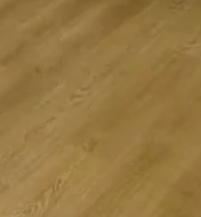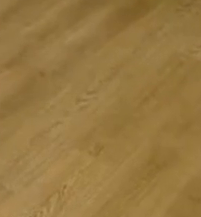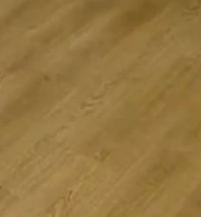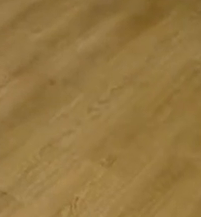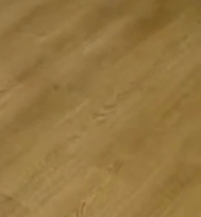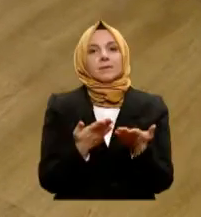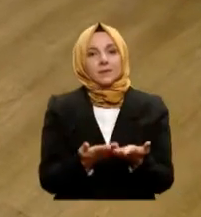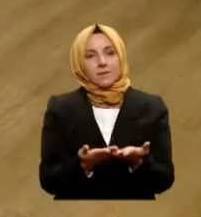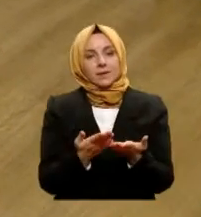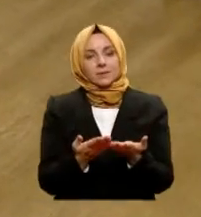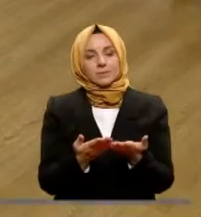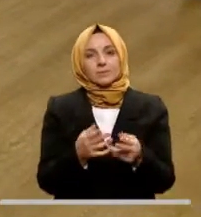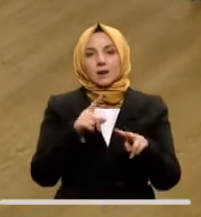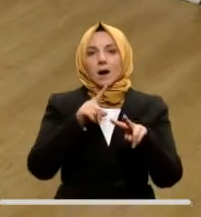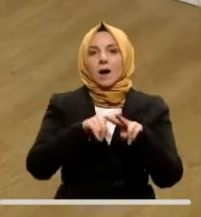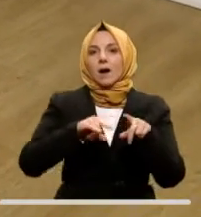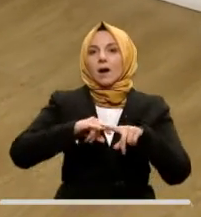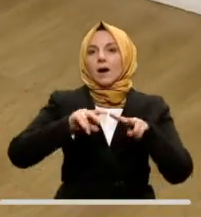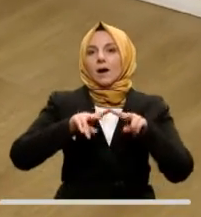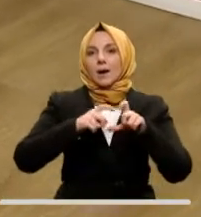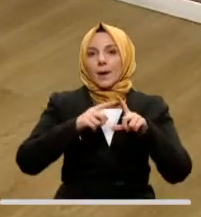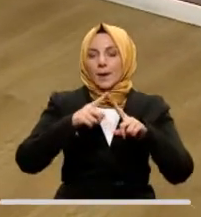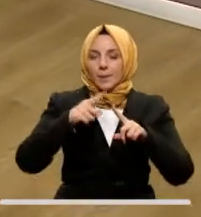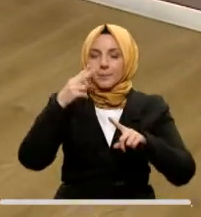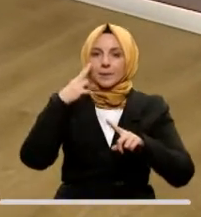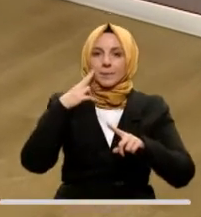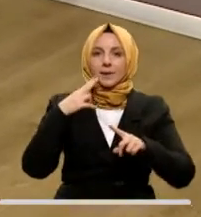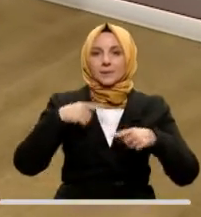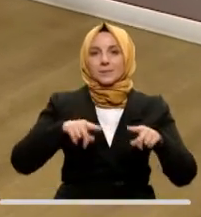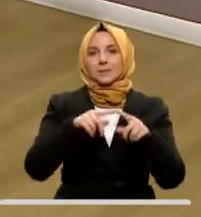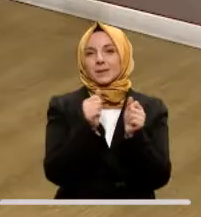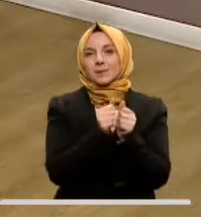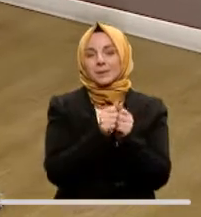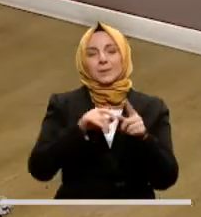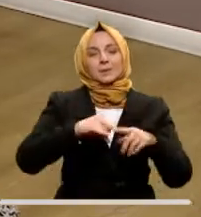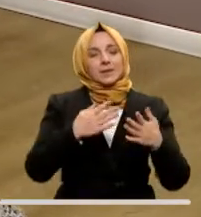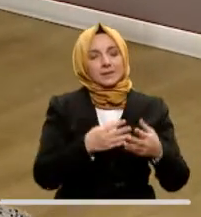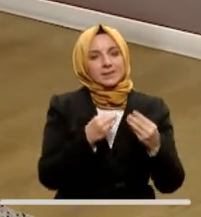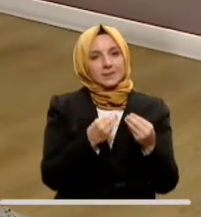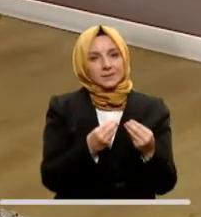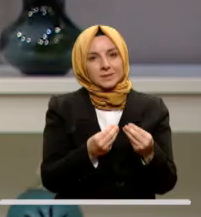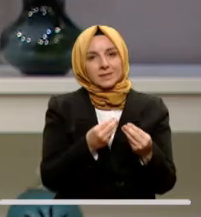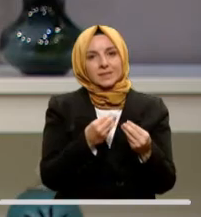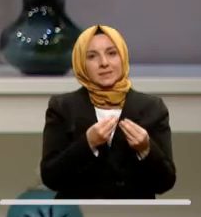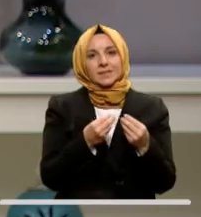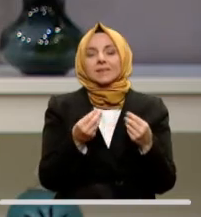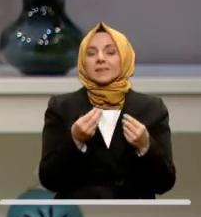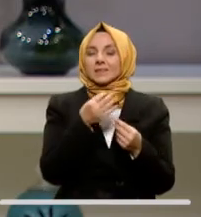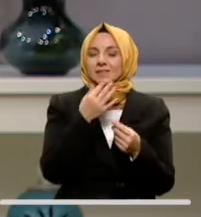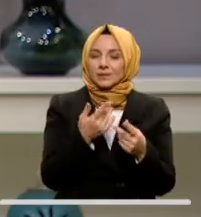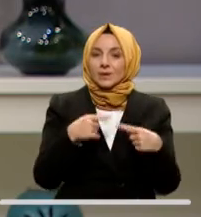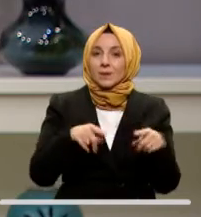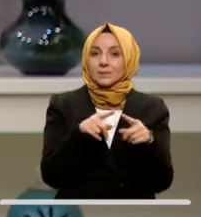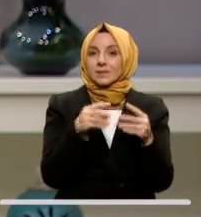evet Efendim Ahmet Bey bizlerle Hoş geldiniz Ahmet olur Teşekkür ederim sağolun iyiyiz e Bugün biz çok teşekkür